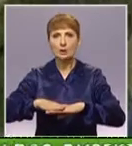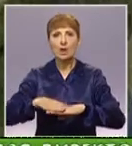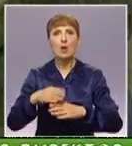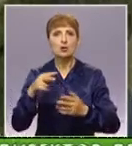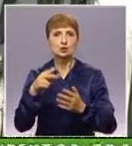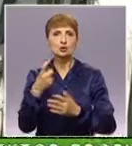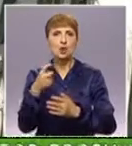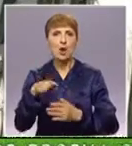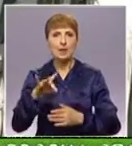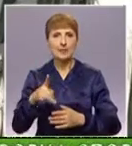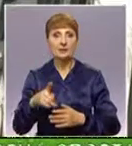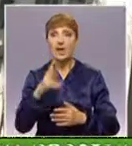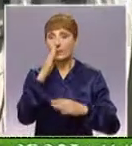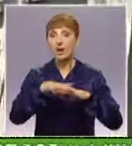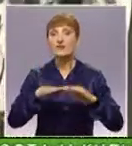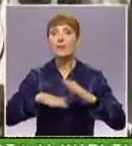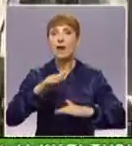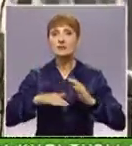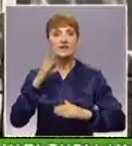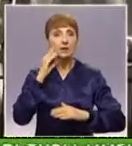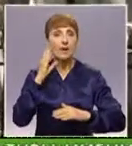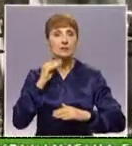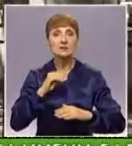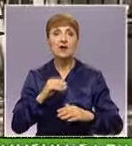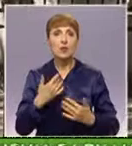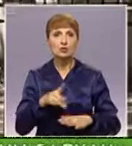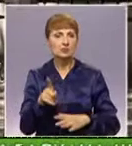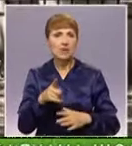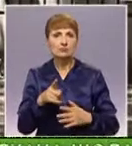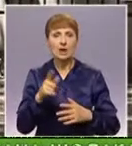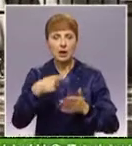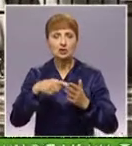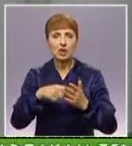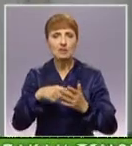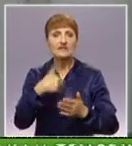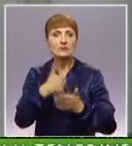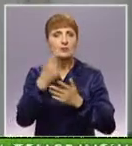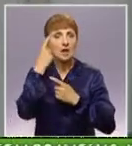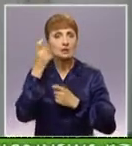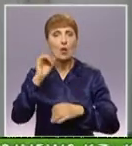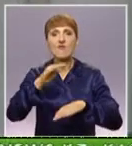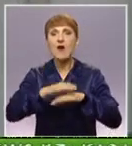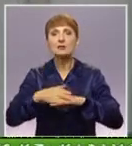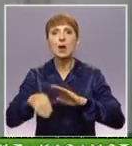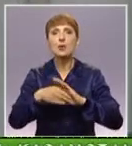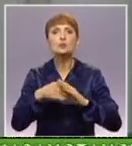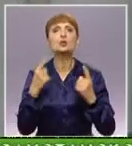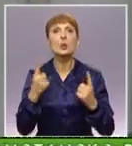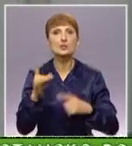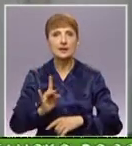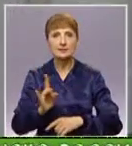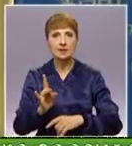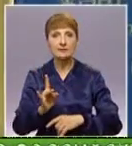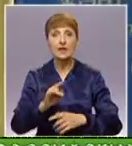100 МРП. Как показывает практика, в Алматы по мелочам не размениваются горожане, в основном сообщают о фактах коррупции в крупных